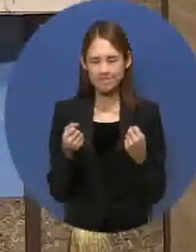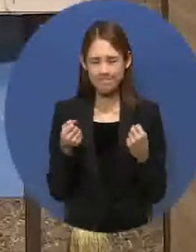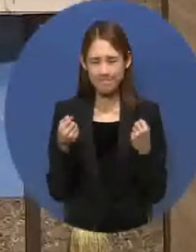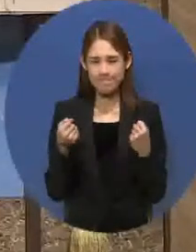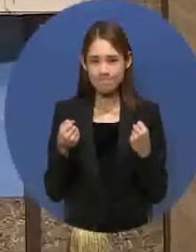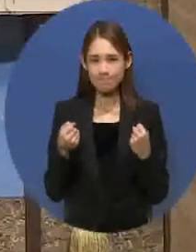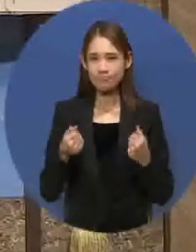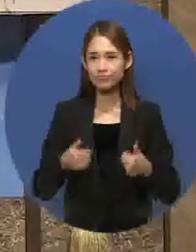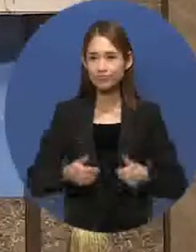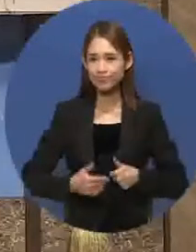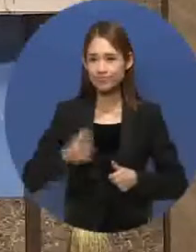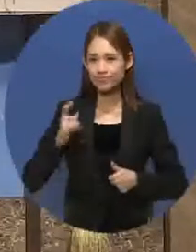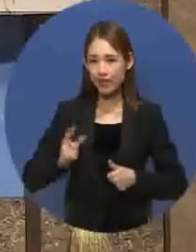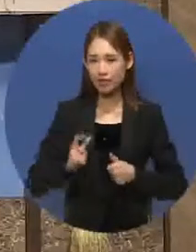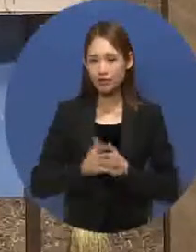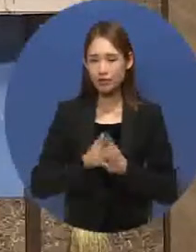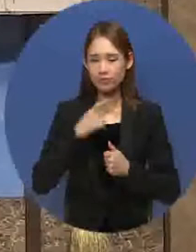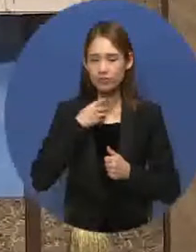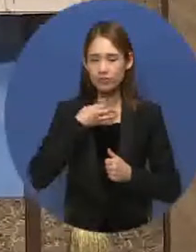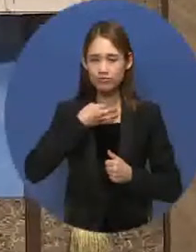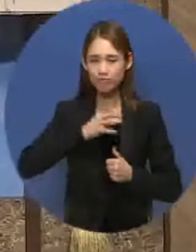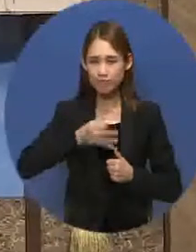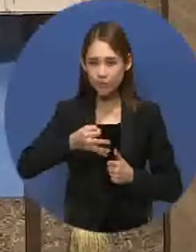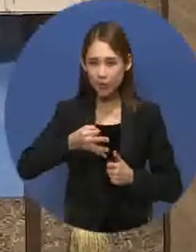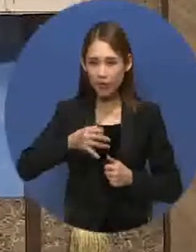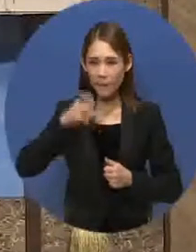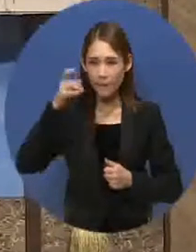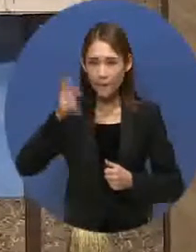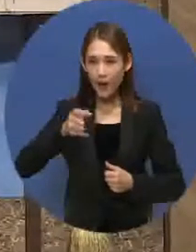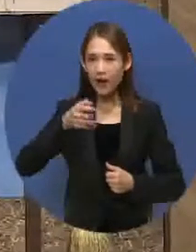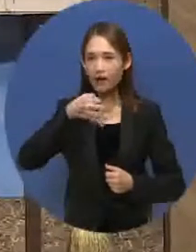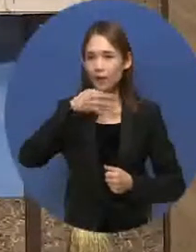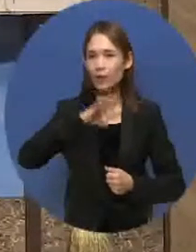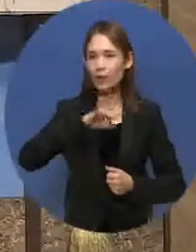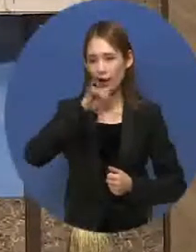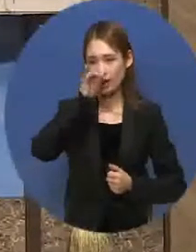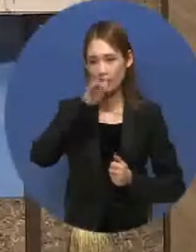힘이 있어야 그 목소리가 효과를 볼